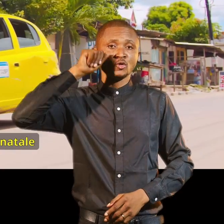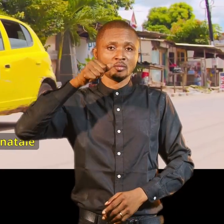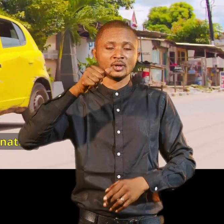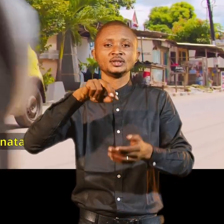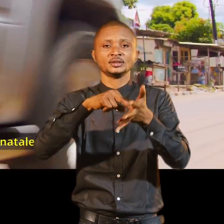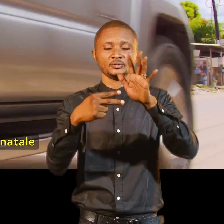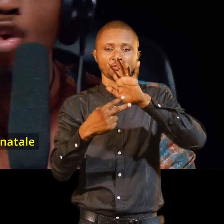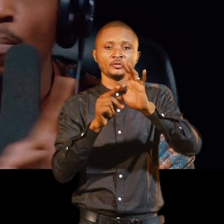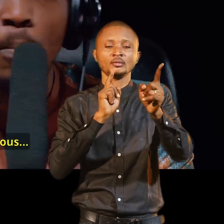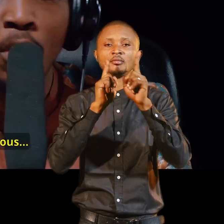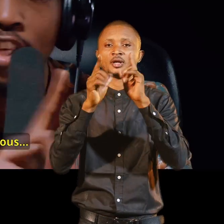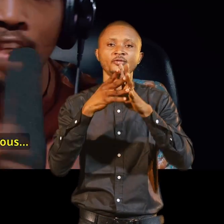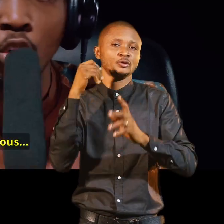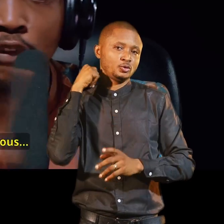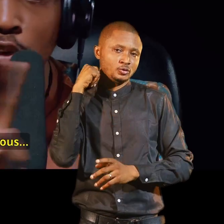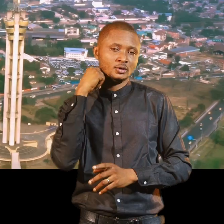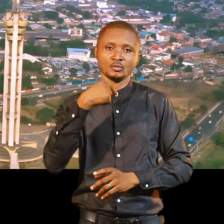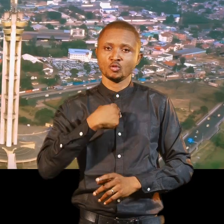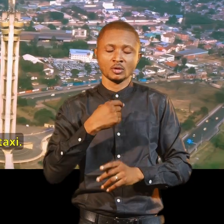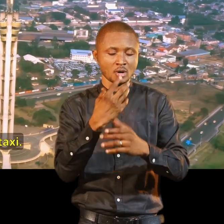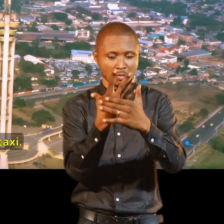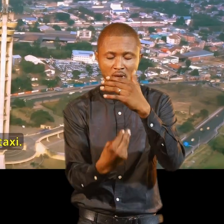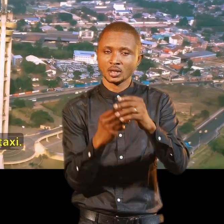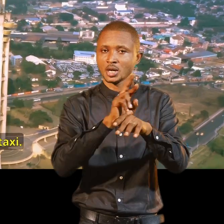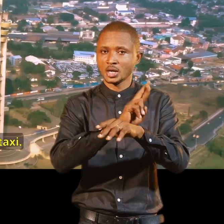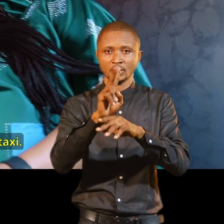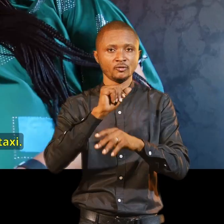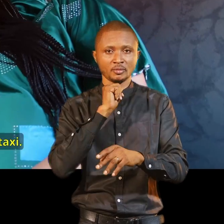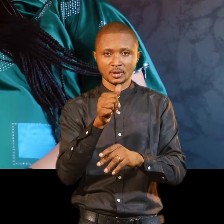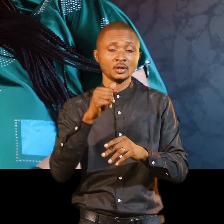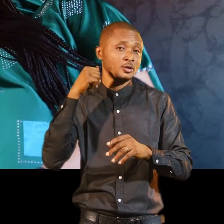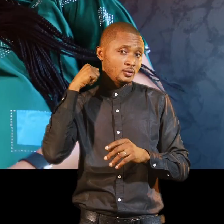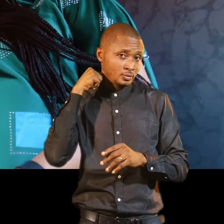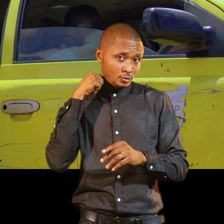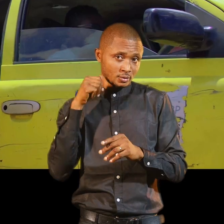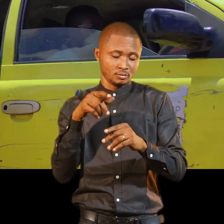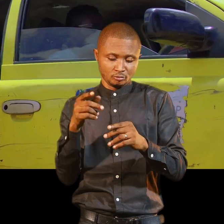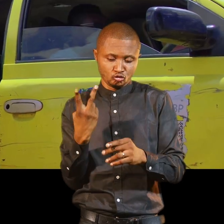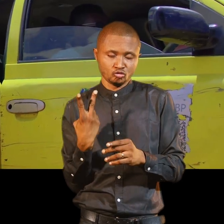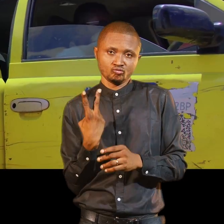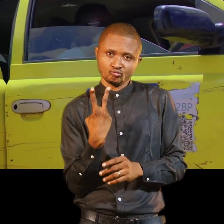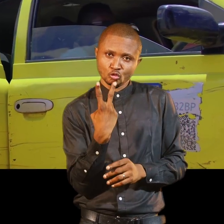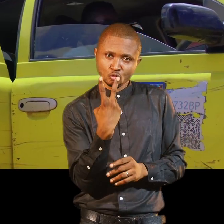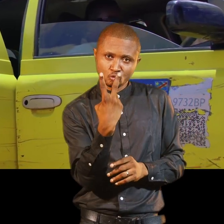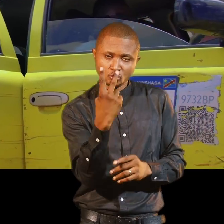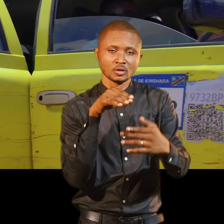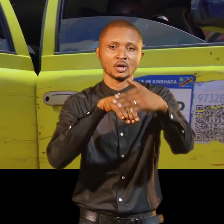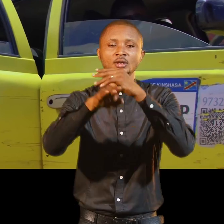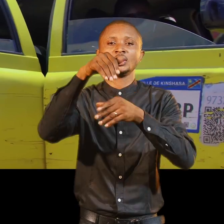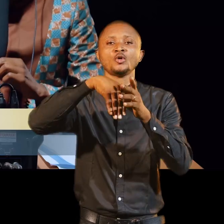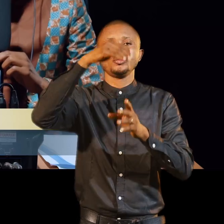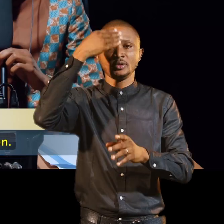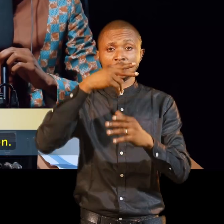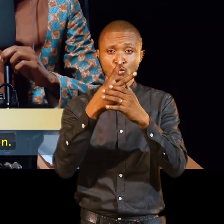njitu kuchakupala jachipimu. Katu wenu mwakupangila randevu ya uto. Joseph ni mwena kwende baji munda mwa taksi. Bakufa tuka mu taksi, bakubwele munda